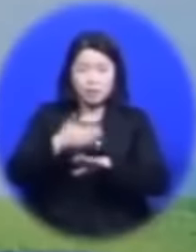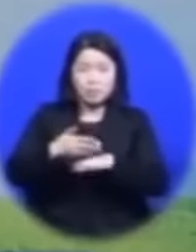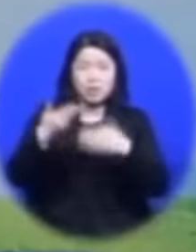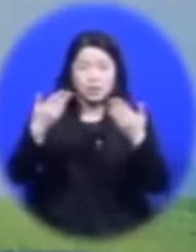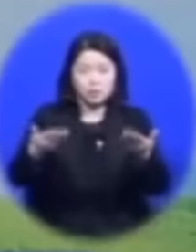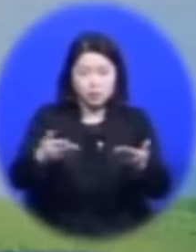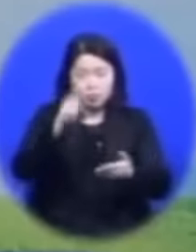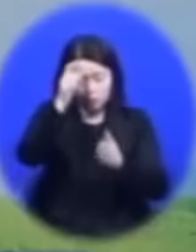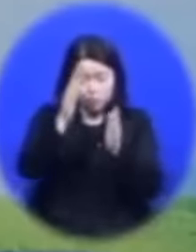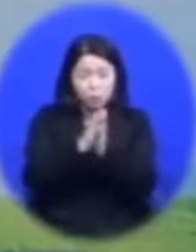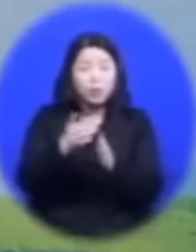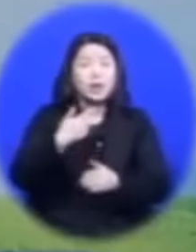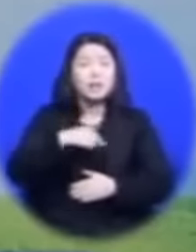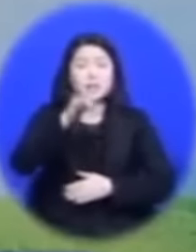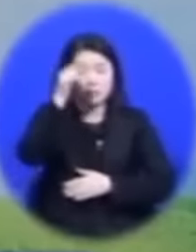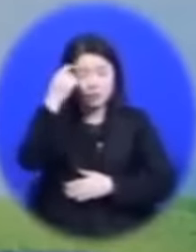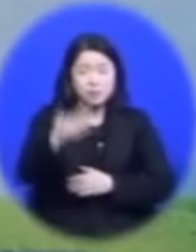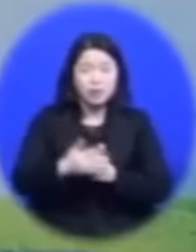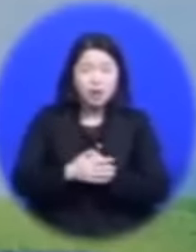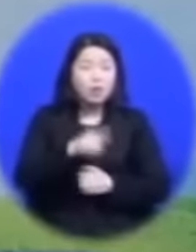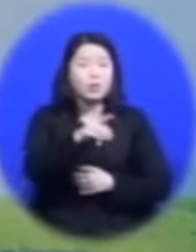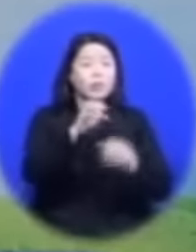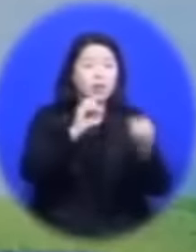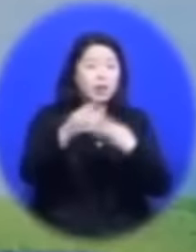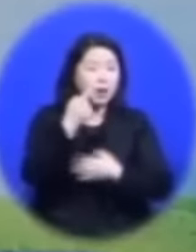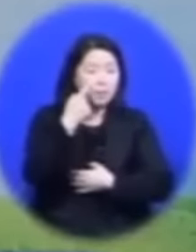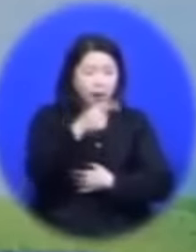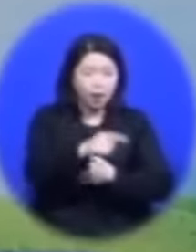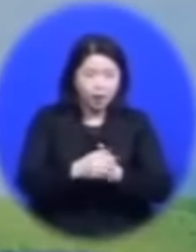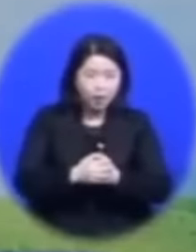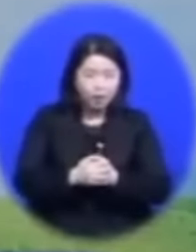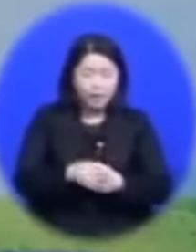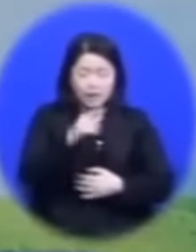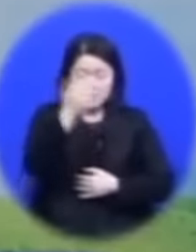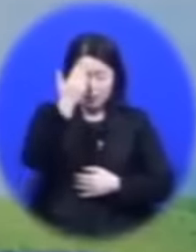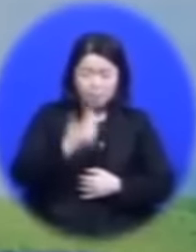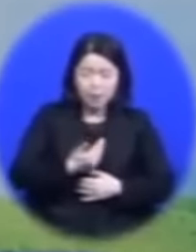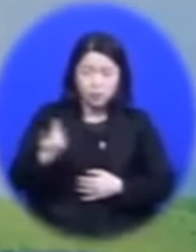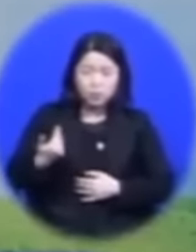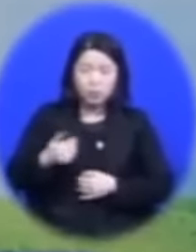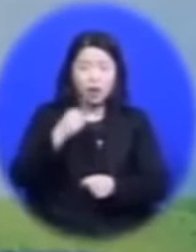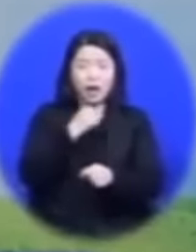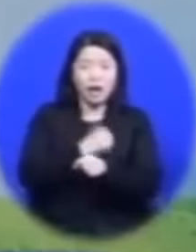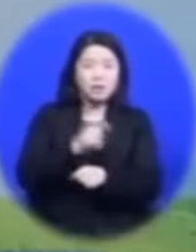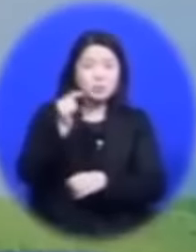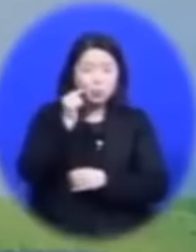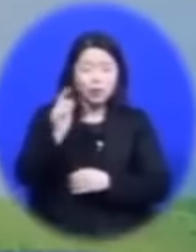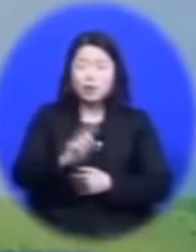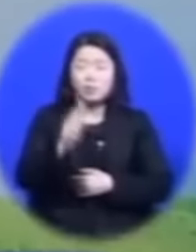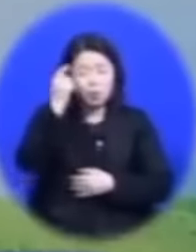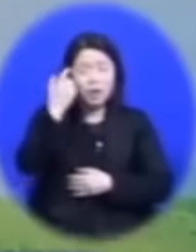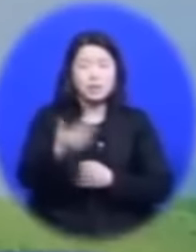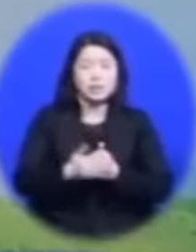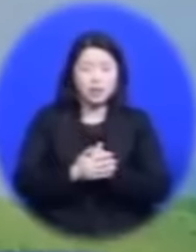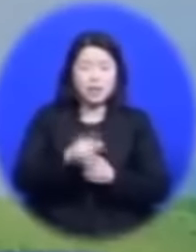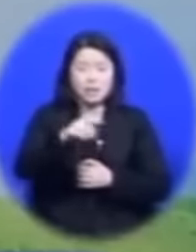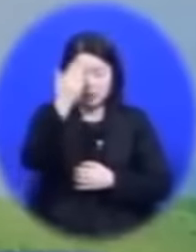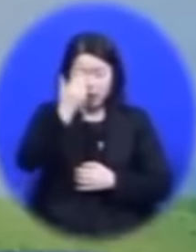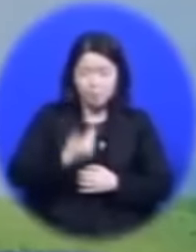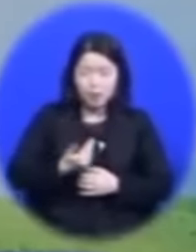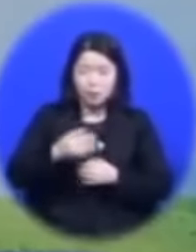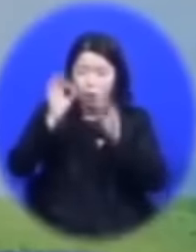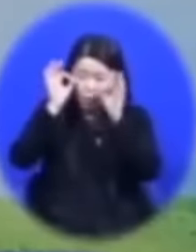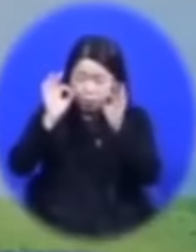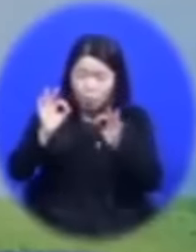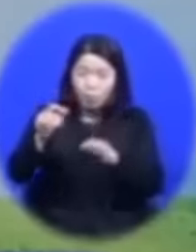봤냐? 네, 한번 대답해 봐라. 내가 반쪽이라서 못하는 게 뭐가 있니? 내가 반쪽이라서 볼